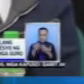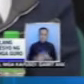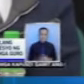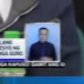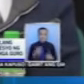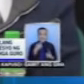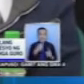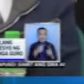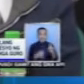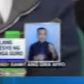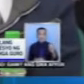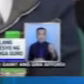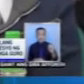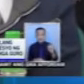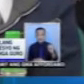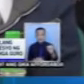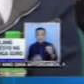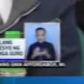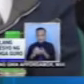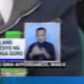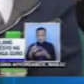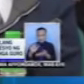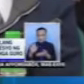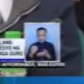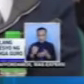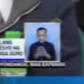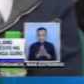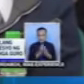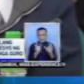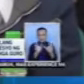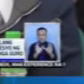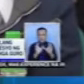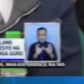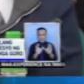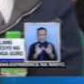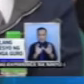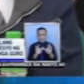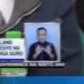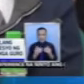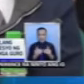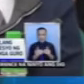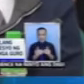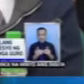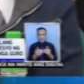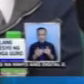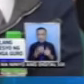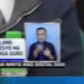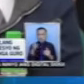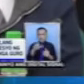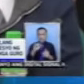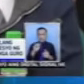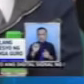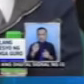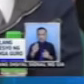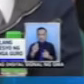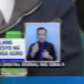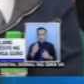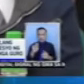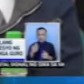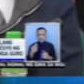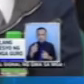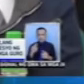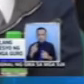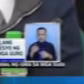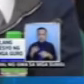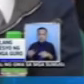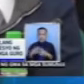sumulat si Lau para humingi ng certification na ma-lift ang Immigration Lookout Bulletin Order laban sa kanya kaugnay na investigasyon